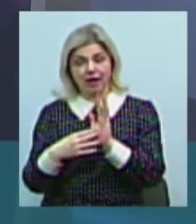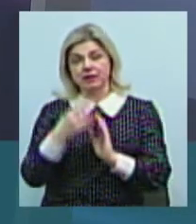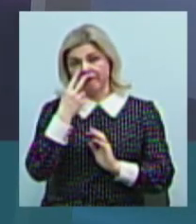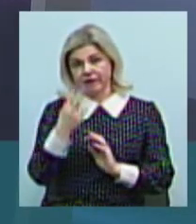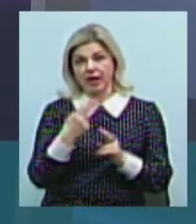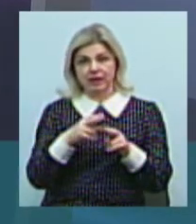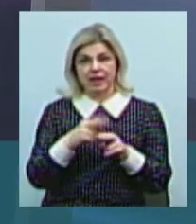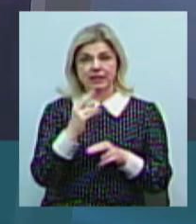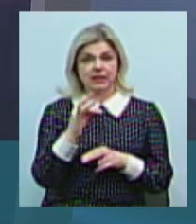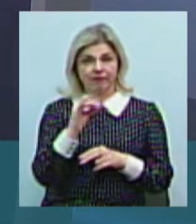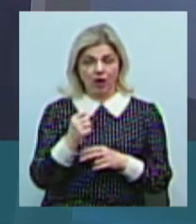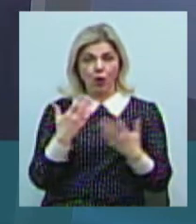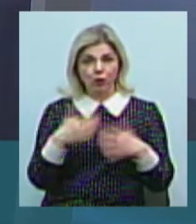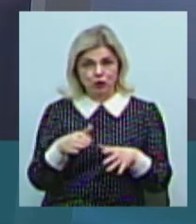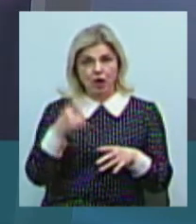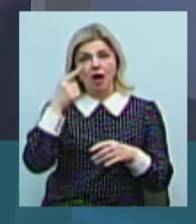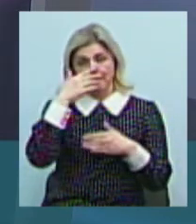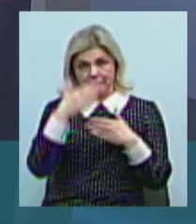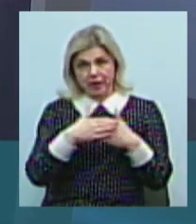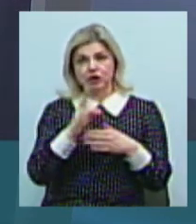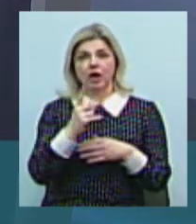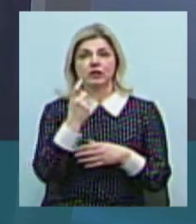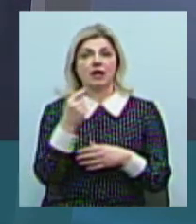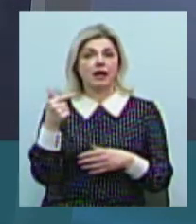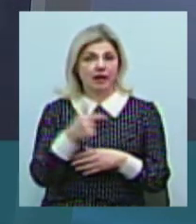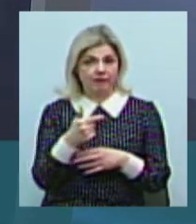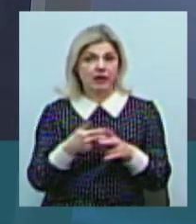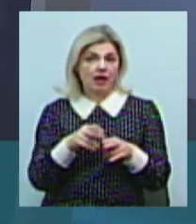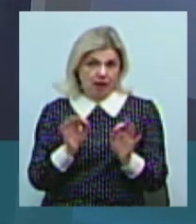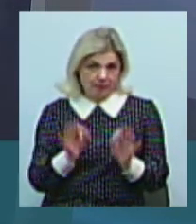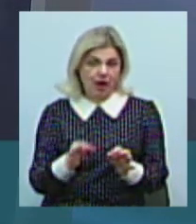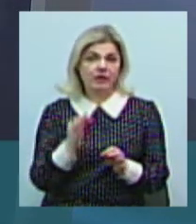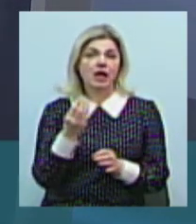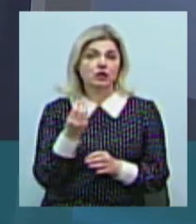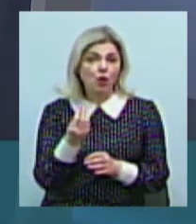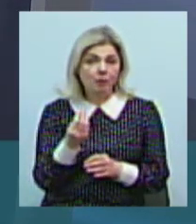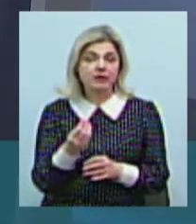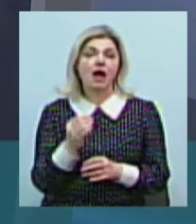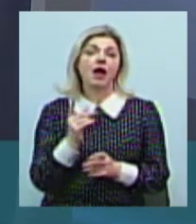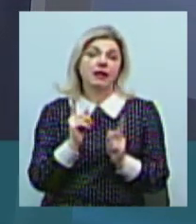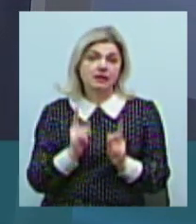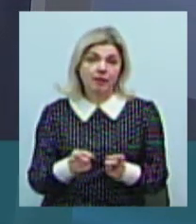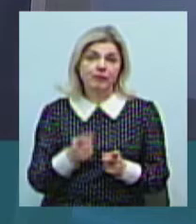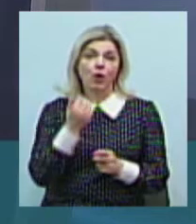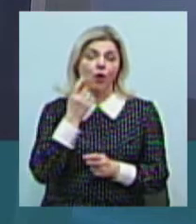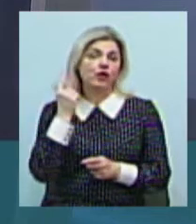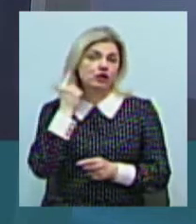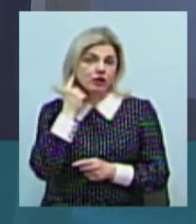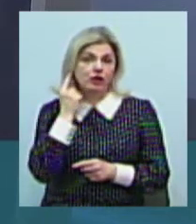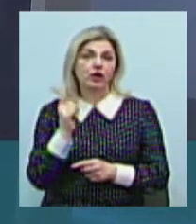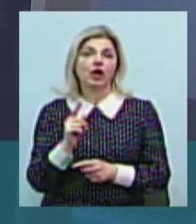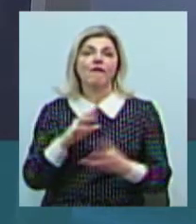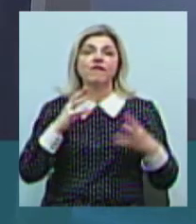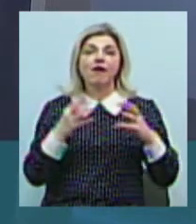цифра гораздо более прибыльная, ближе к 100 гривнам, уже так могу сказать, что на самом деле, когда услышали